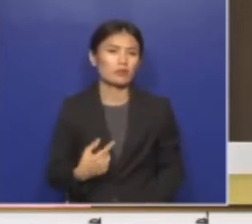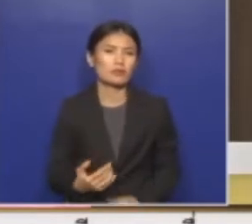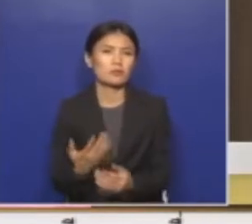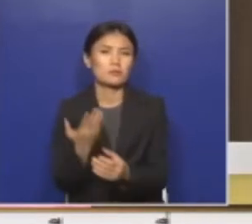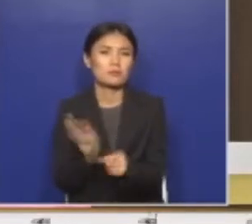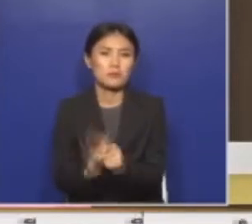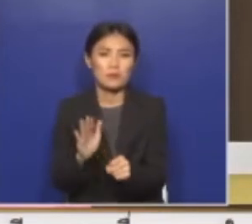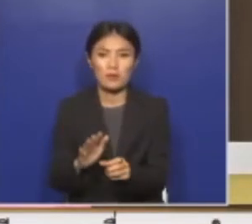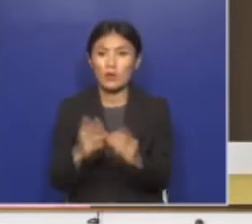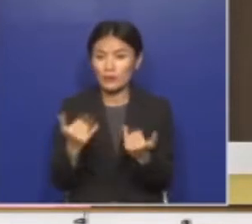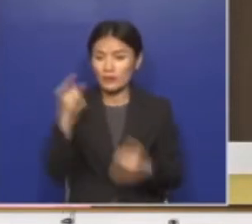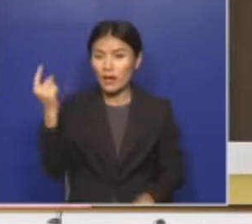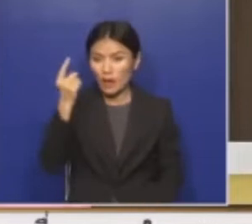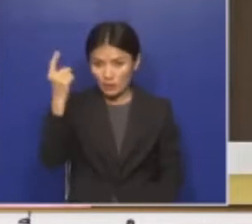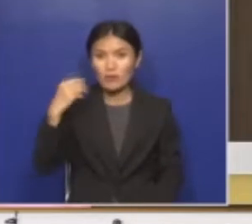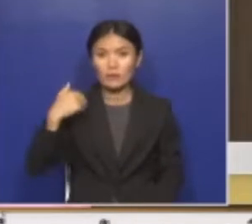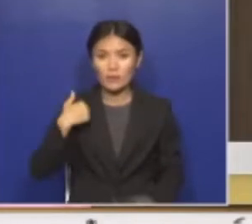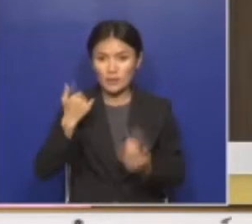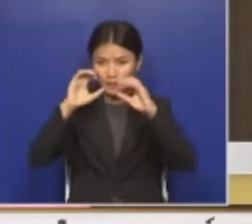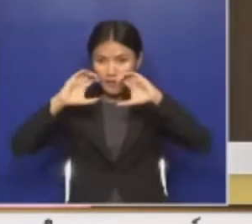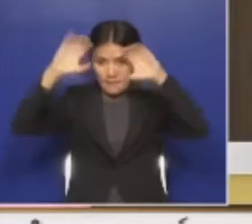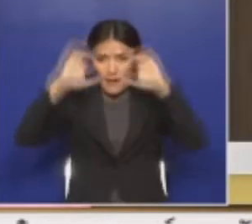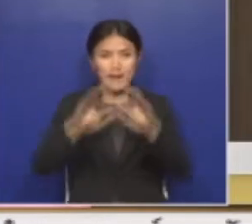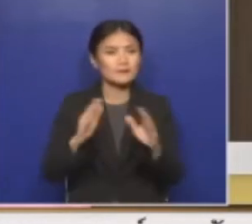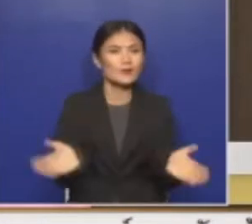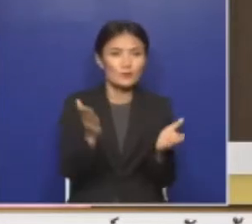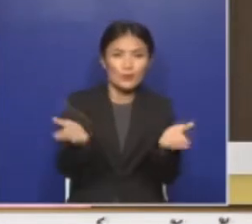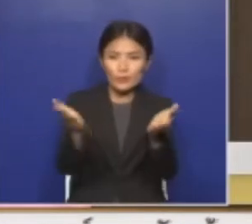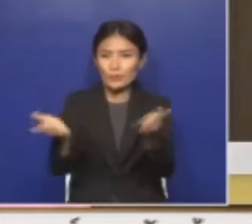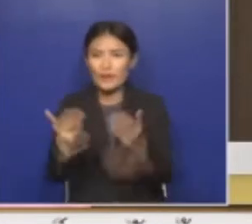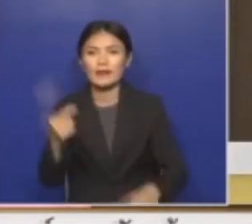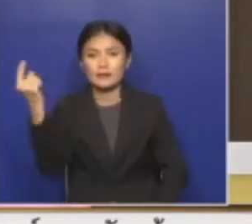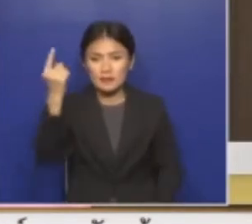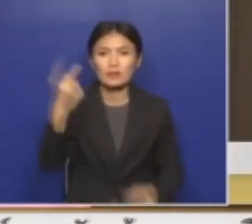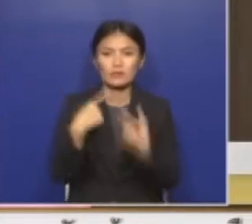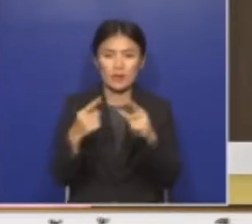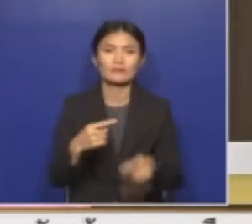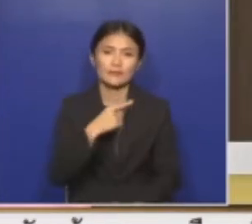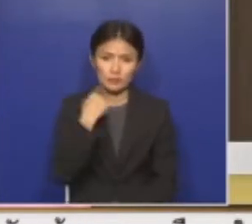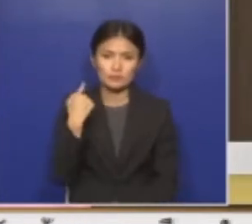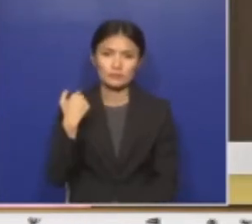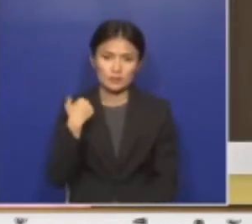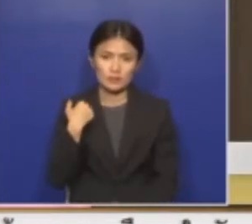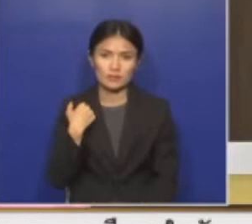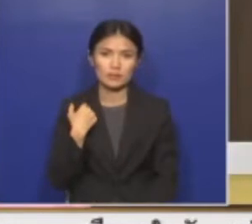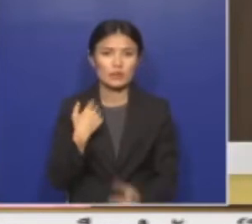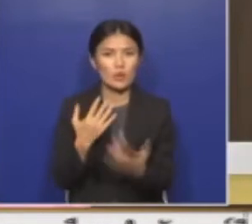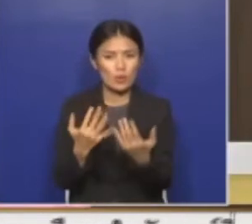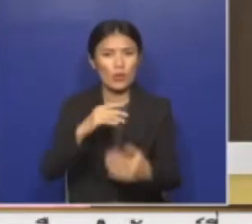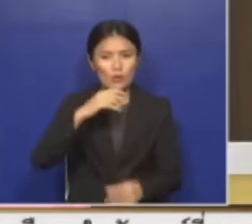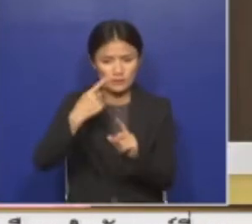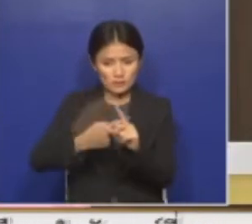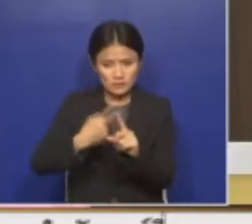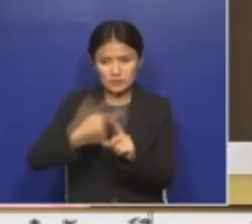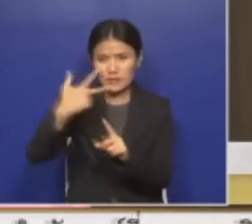ถึงจะมีอยู่ถึงรัฐบาลจะช่วยให้เที่ยวแต่ก็ยังขาดทุนนะครับอยู่ไปอีก 3เดือน 5เดือน